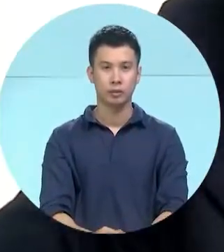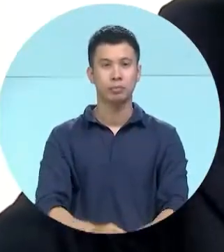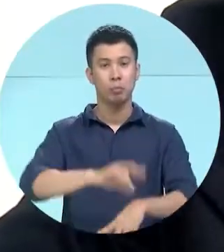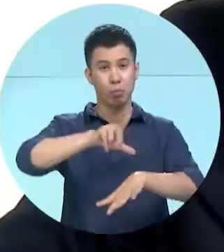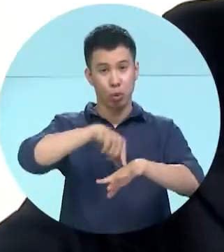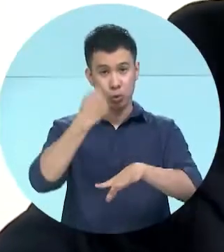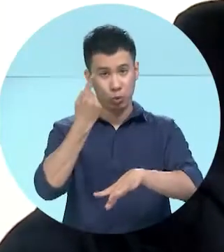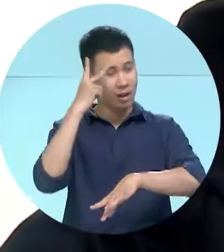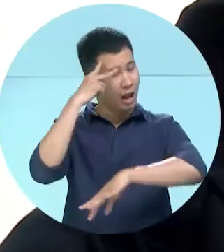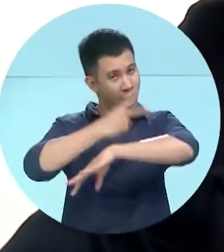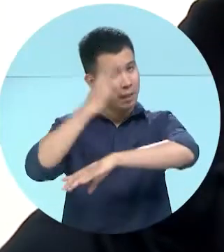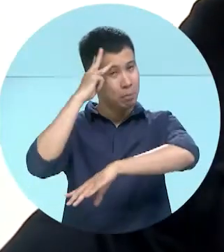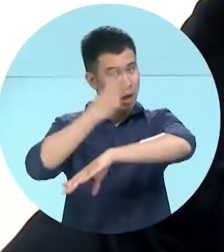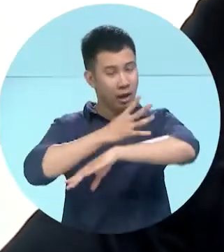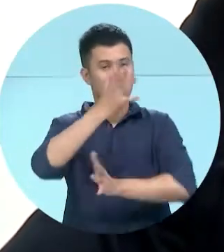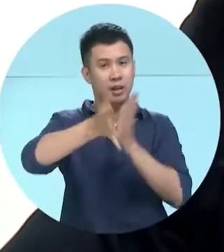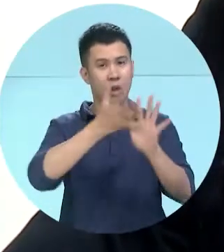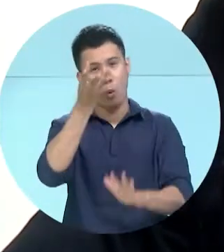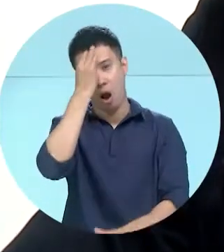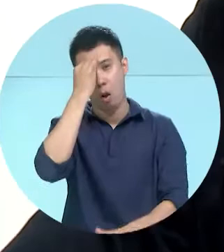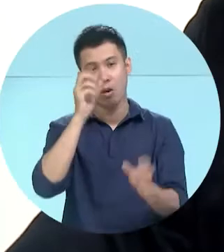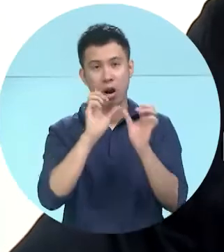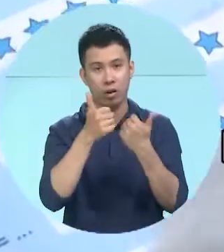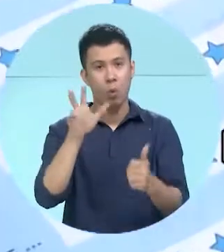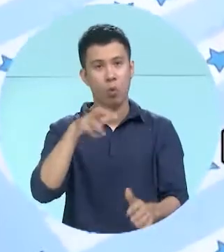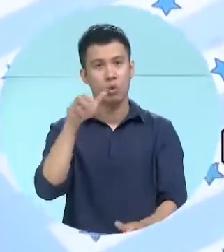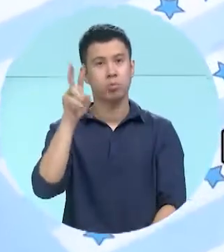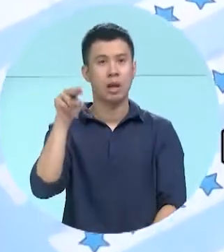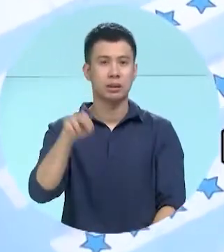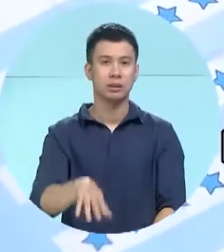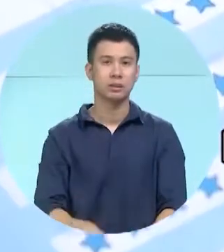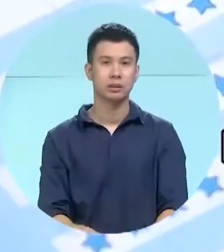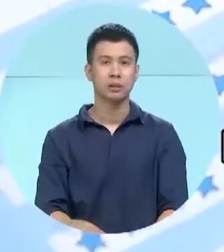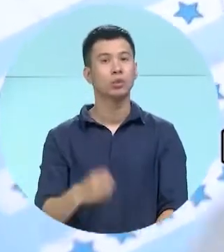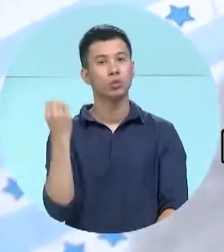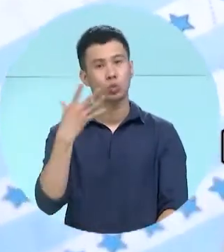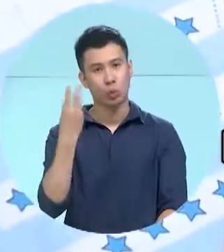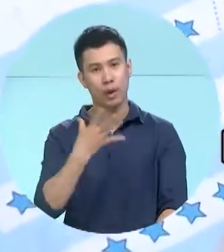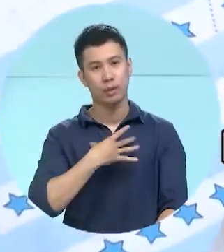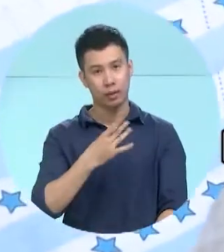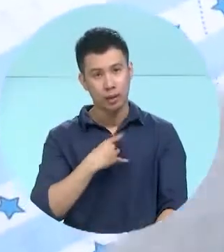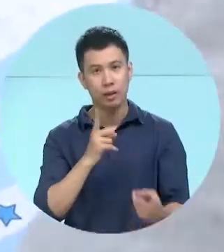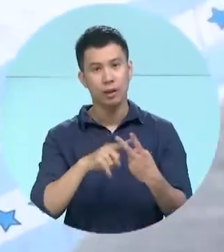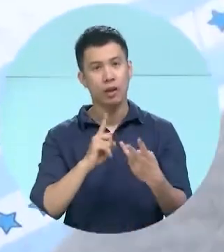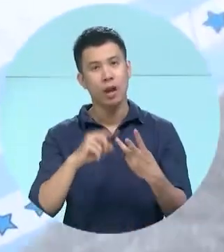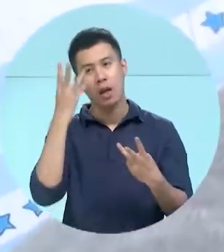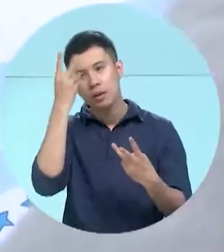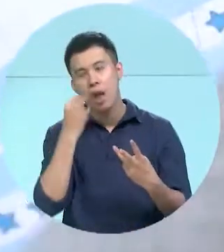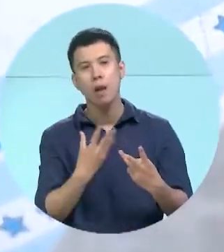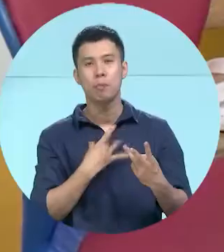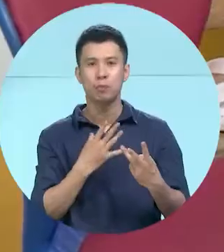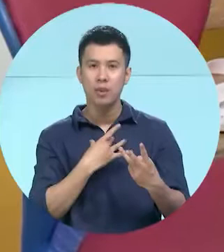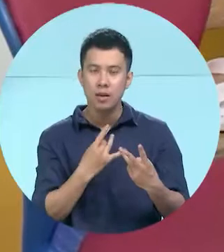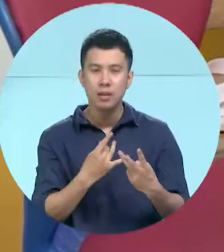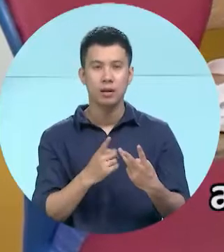Mỗi tuần Hoàng có 2 đến 3 buổi học ngôn ngữ ký hiệu tại Rồng Xanh. Hoàng thích học toán, thích học đếm. Hoàng thích được bày